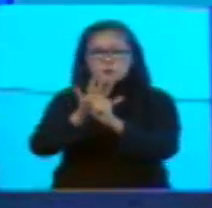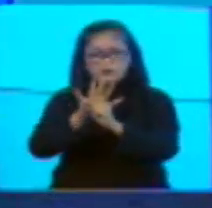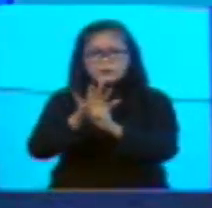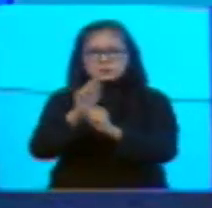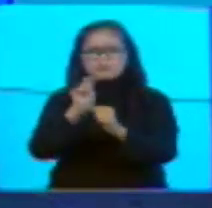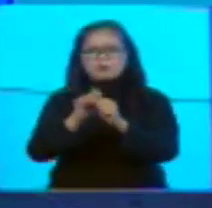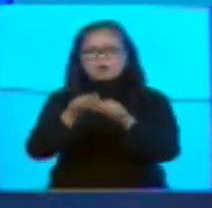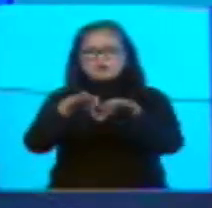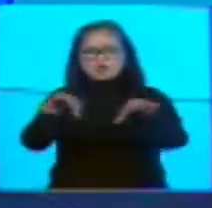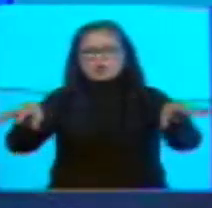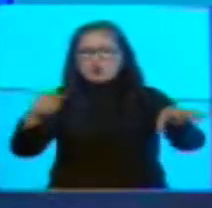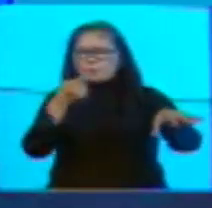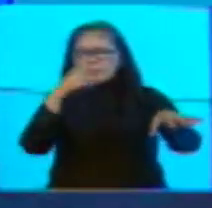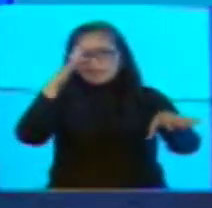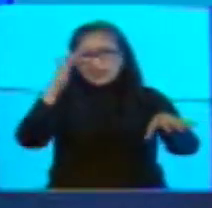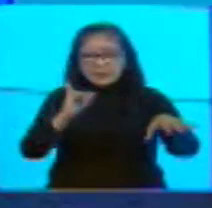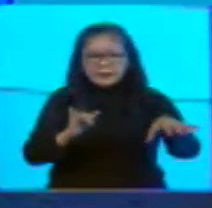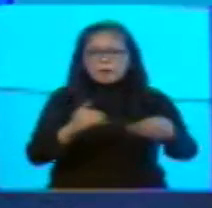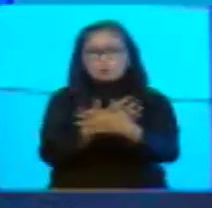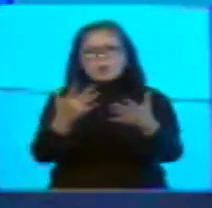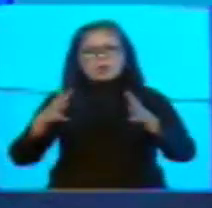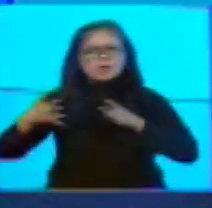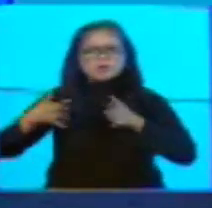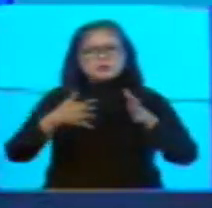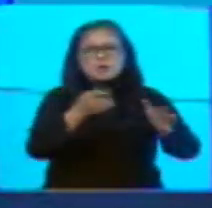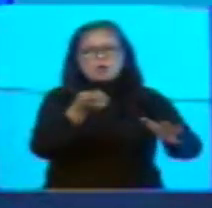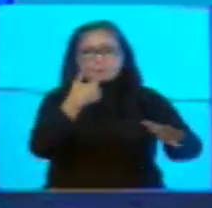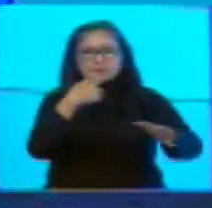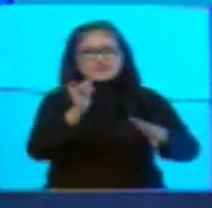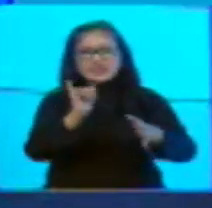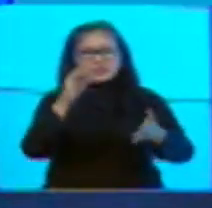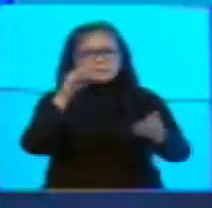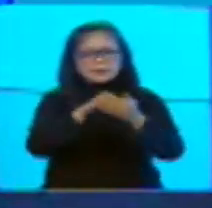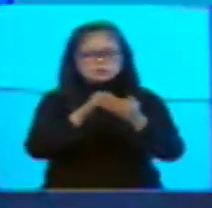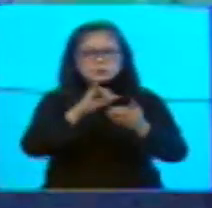langka. Warga banyak memburu obat tanpa resep dokter, termasuk ivermectin.